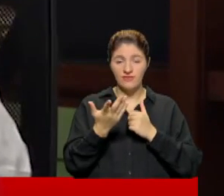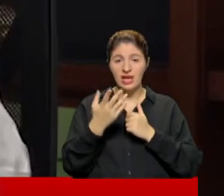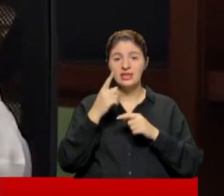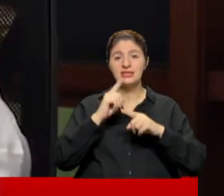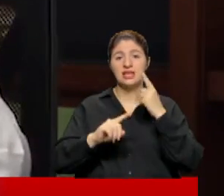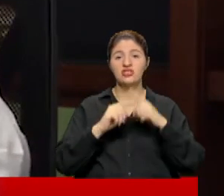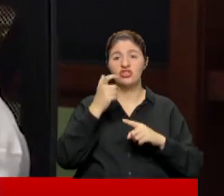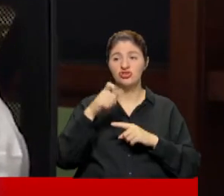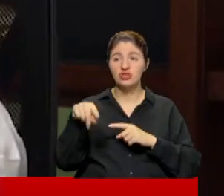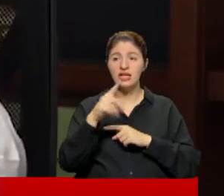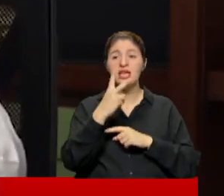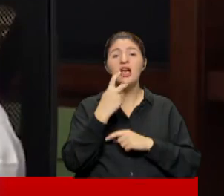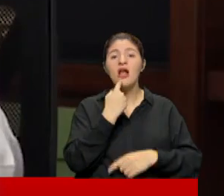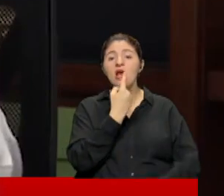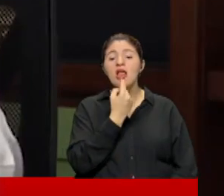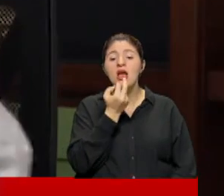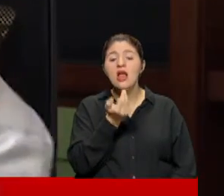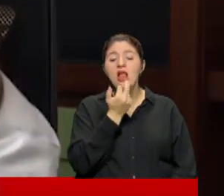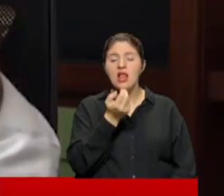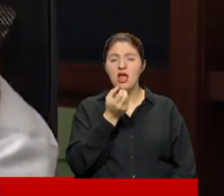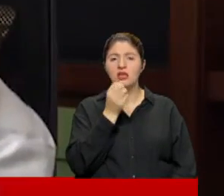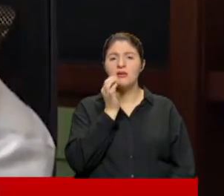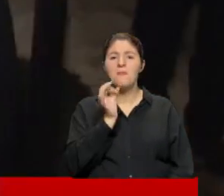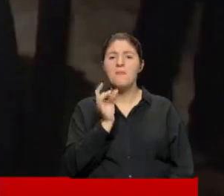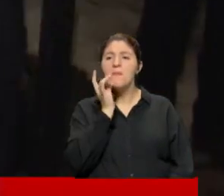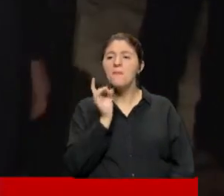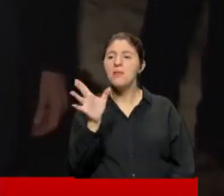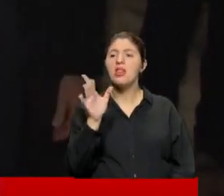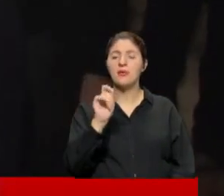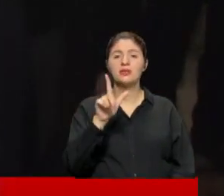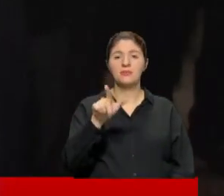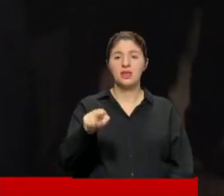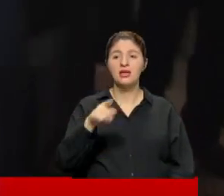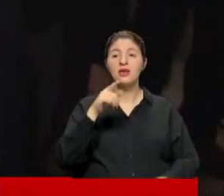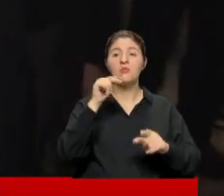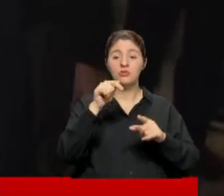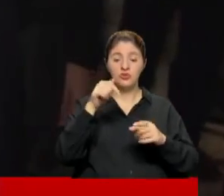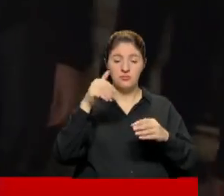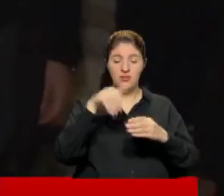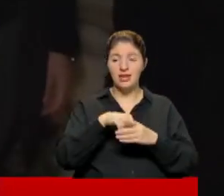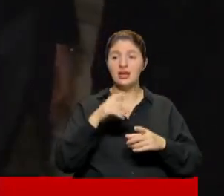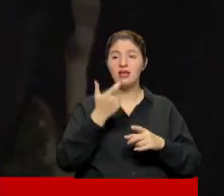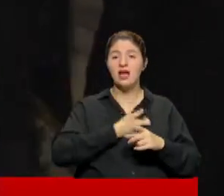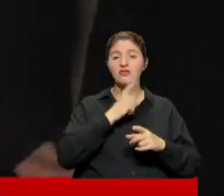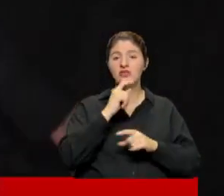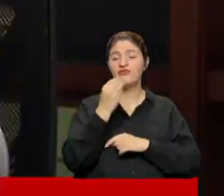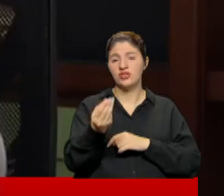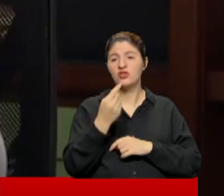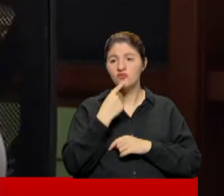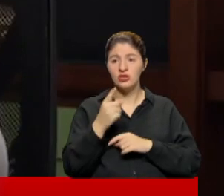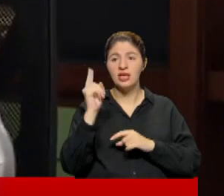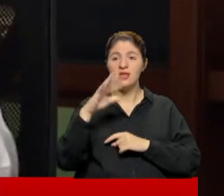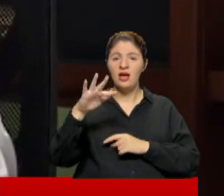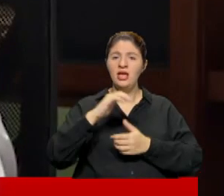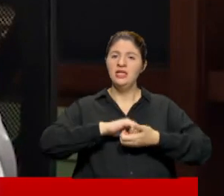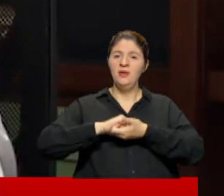siyasetçilerin iki dudağı arasından çıkarma zamanı Kılıçdaroğlu partisinin bugün kanun teklifi vereceğini söyledi iktidara